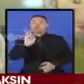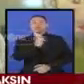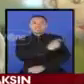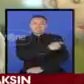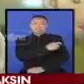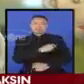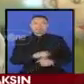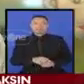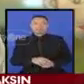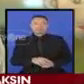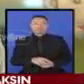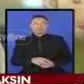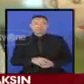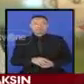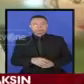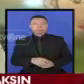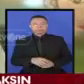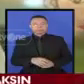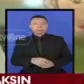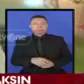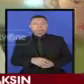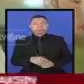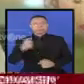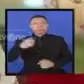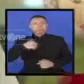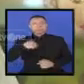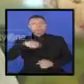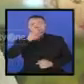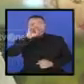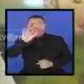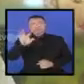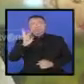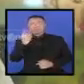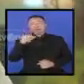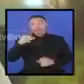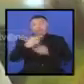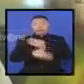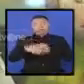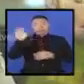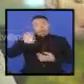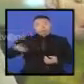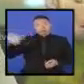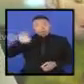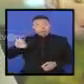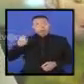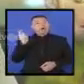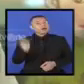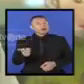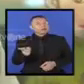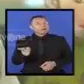vaksinasi. Nah, kami sampaikan bahwa di beberapa negara Eropa